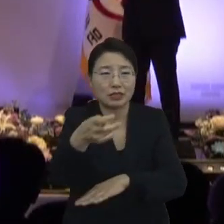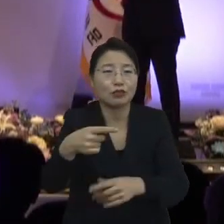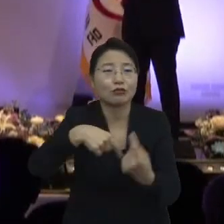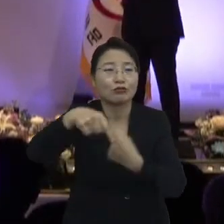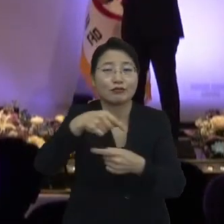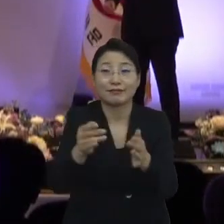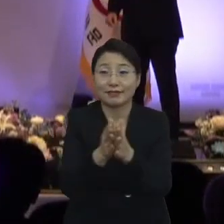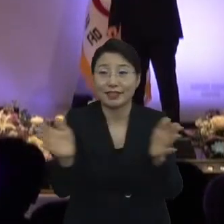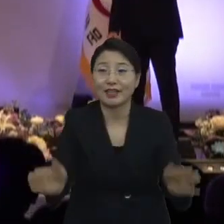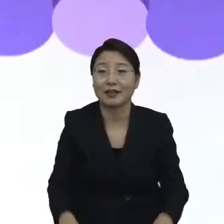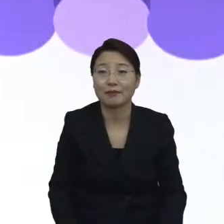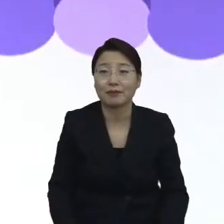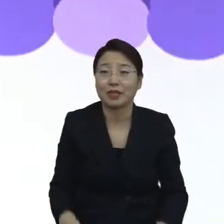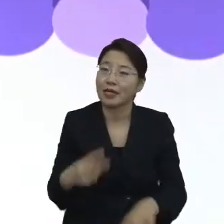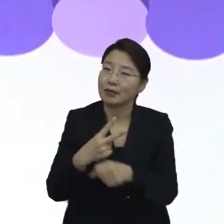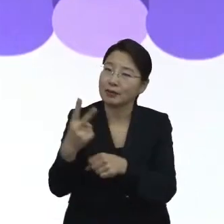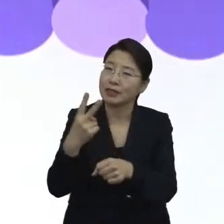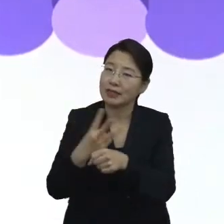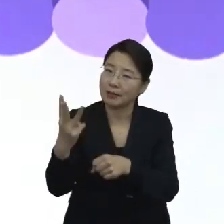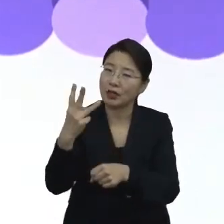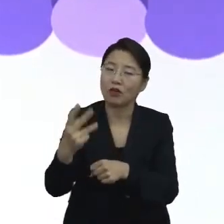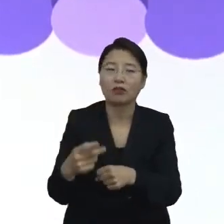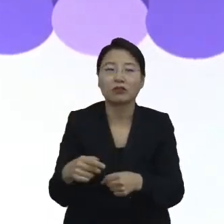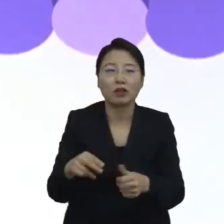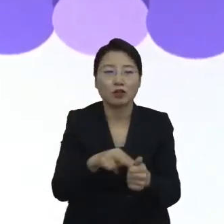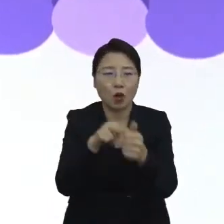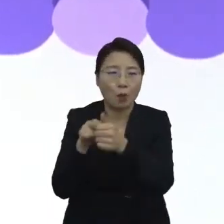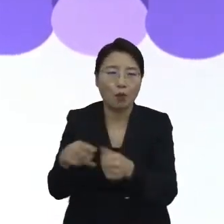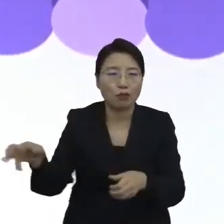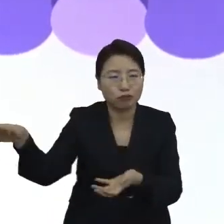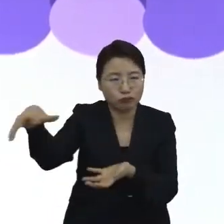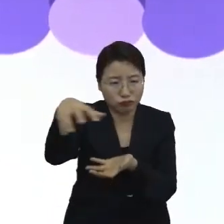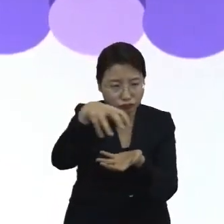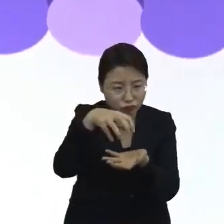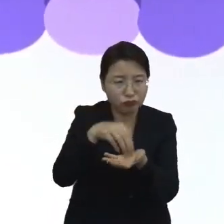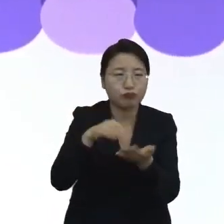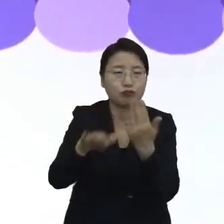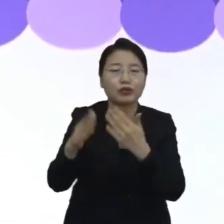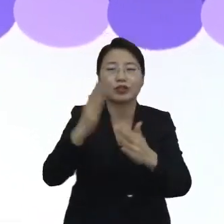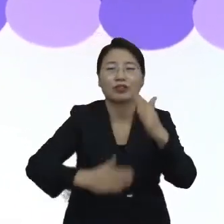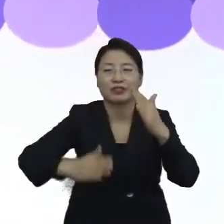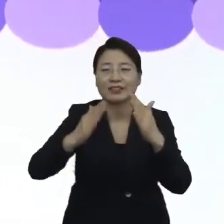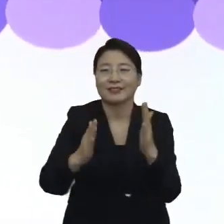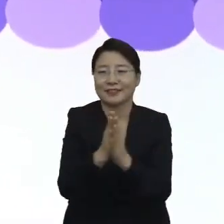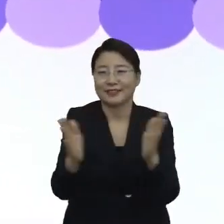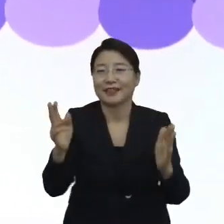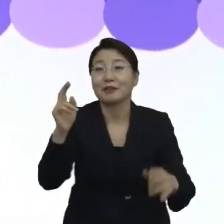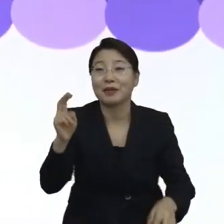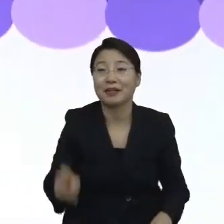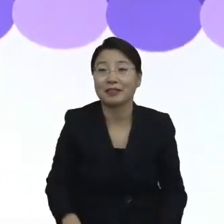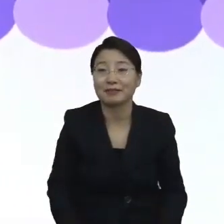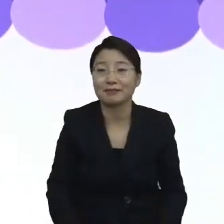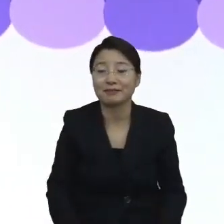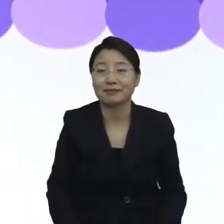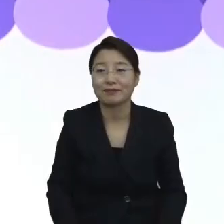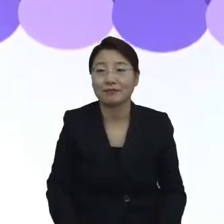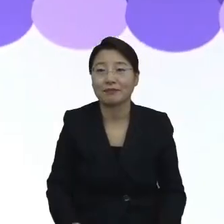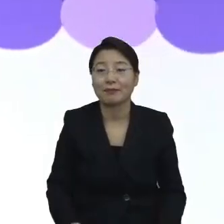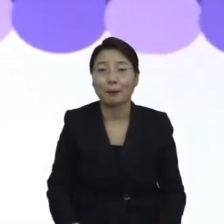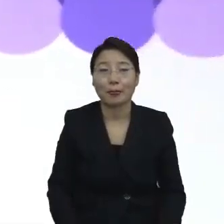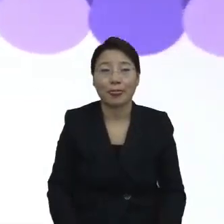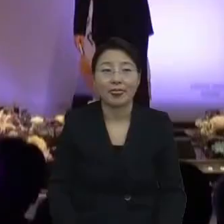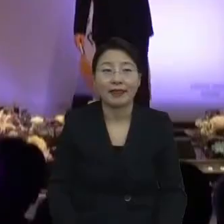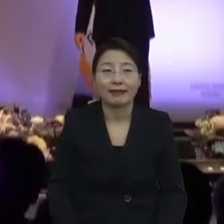됐습니다. 이제 한 2, 3년 데이터가 축적이 되면 2, 3년 뒤부터는 상용화 될 겁니다. 그런가